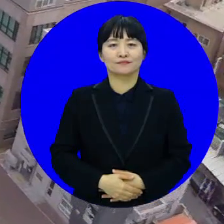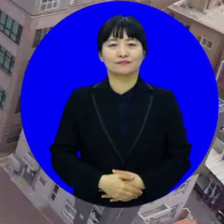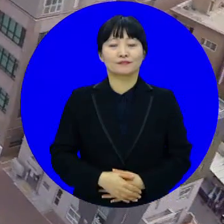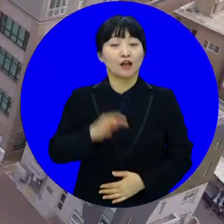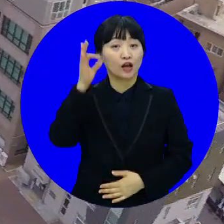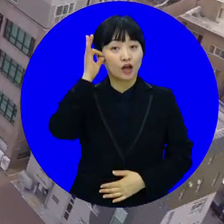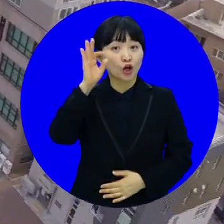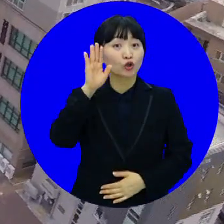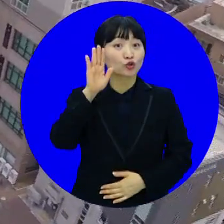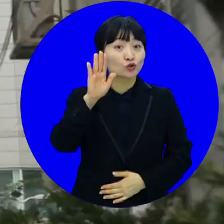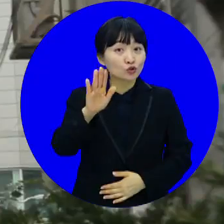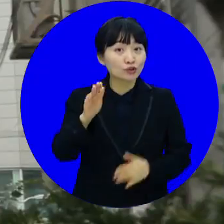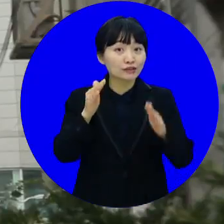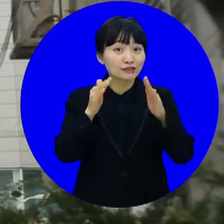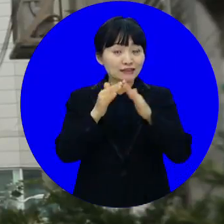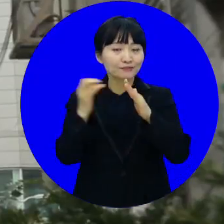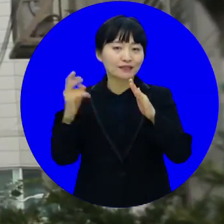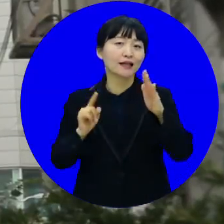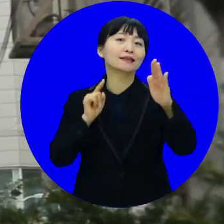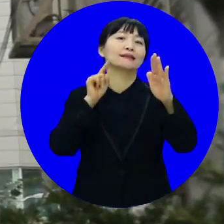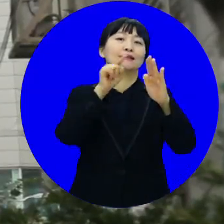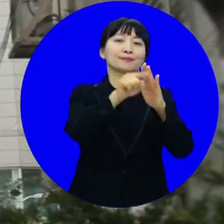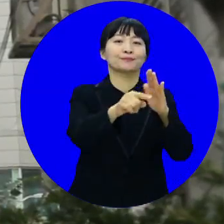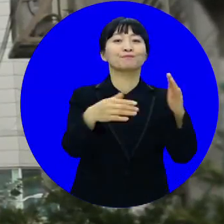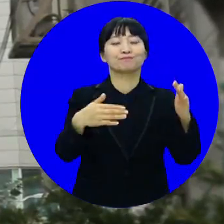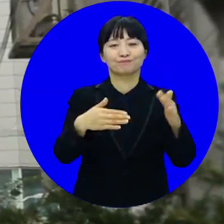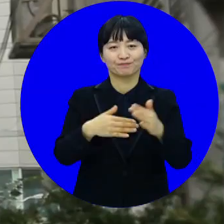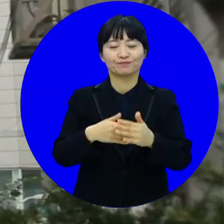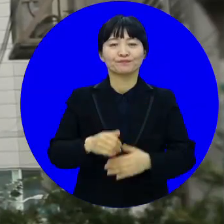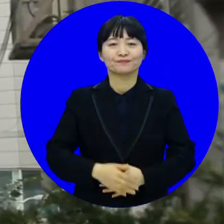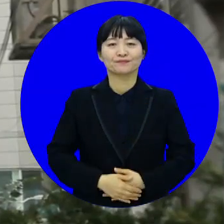열흘 뒤 예린이 집을 다시 찾아가 봤습니다.